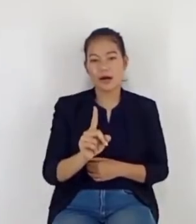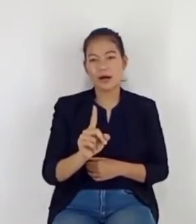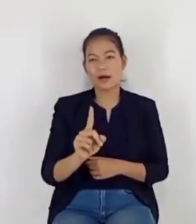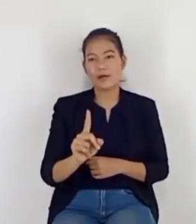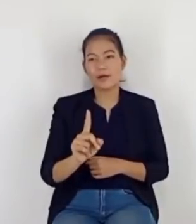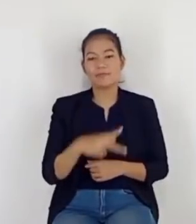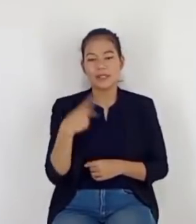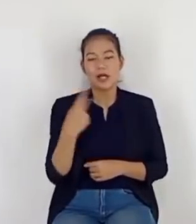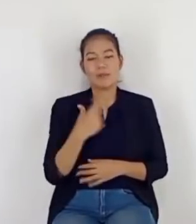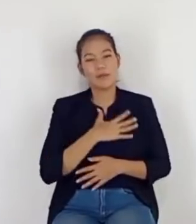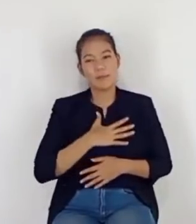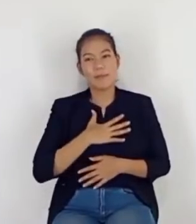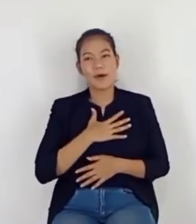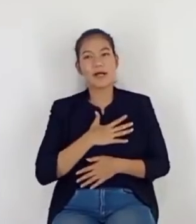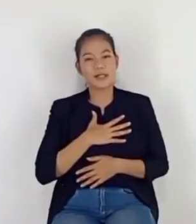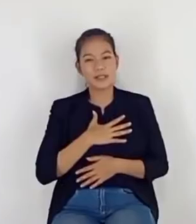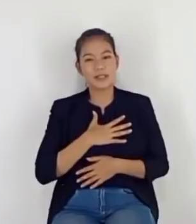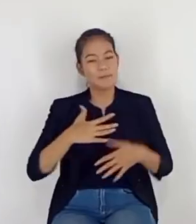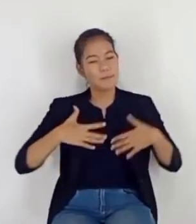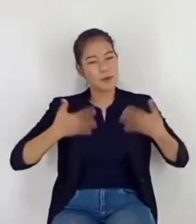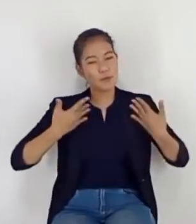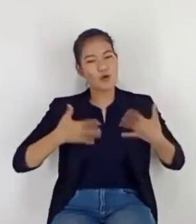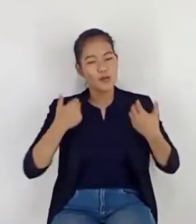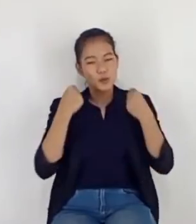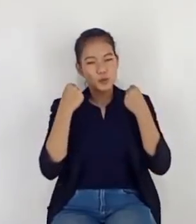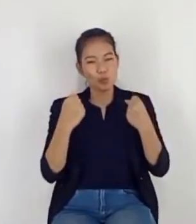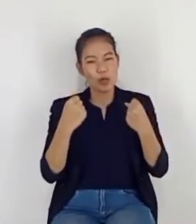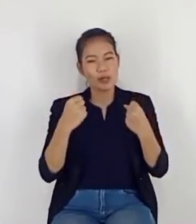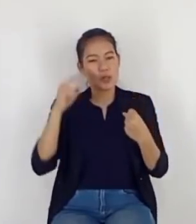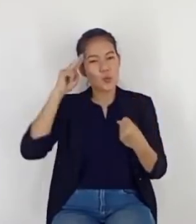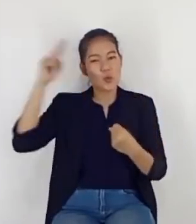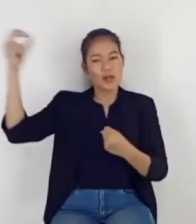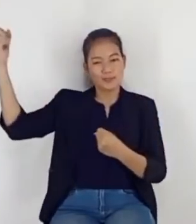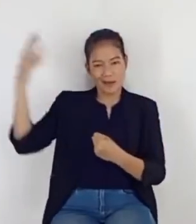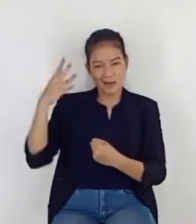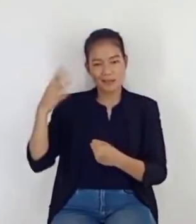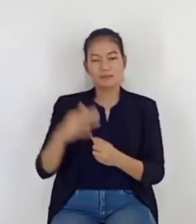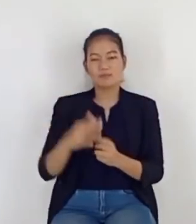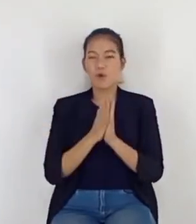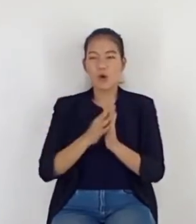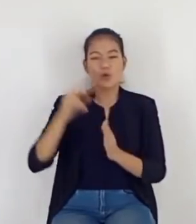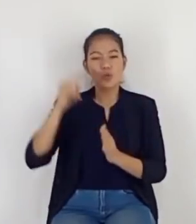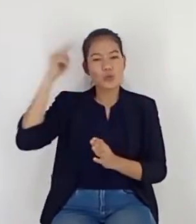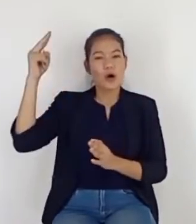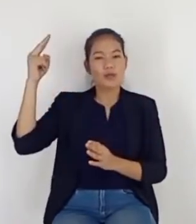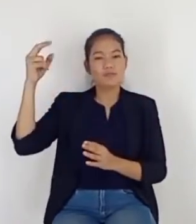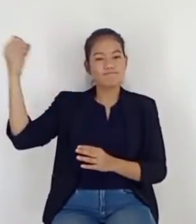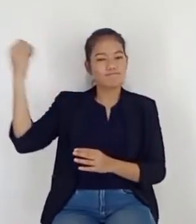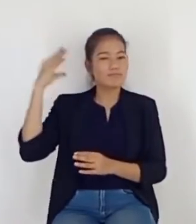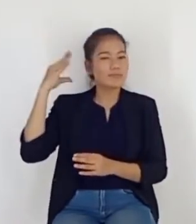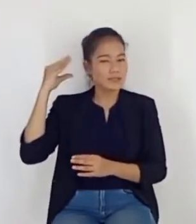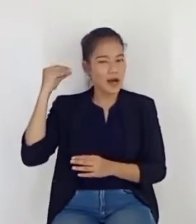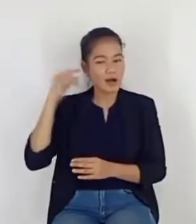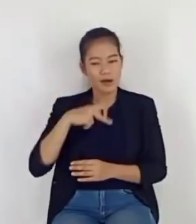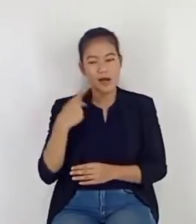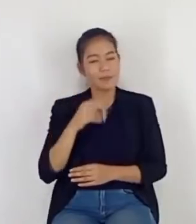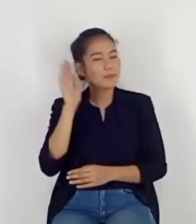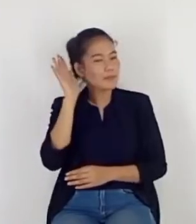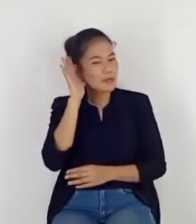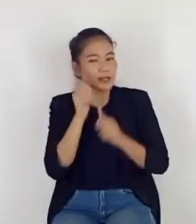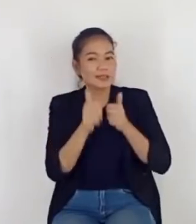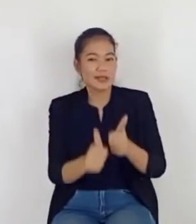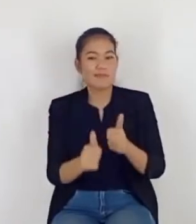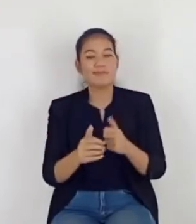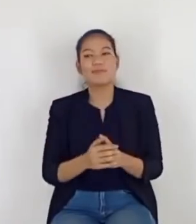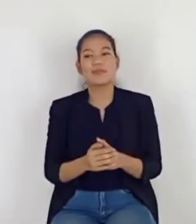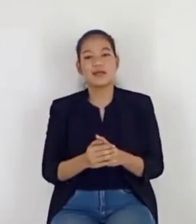kami merasakan penghiburan kekuatan dari Tuhan. Berbicaralah ya Tuhan, kami siap mendengarnya. Dalam